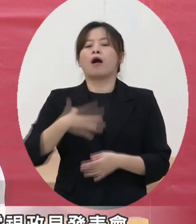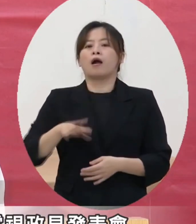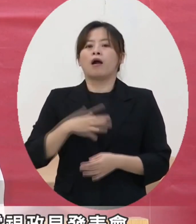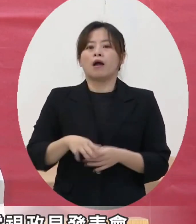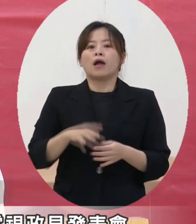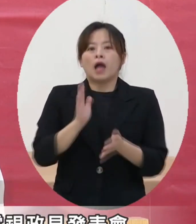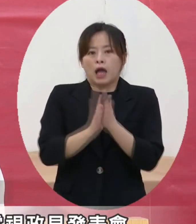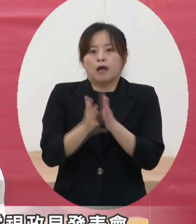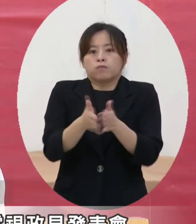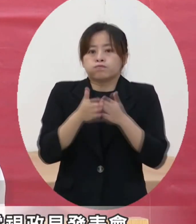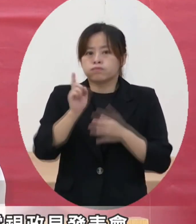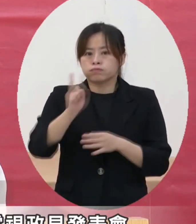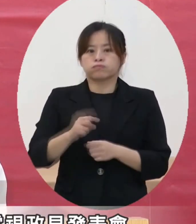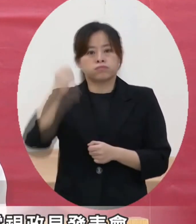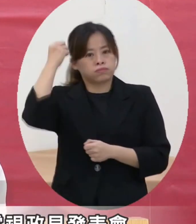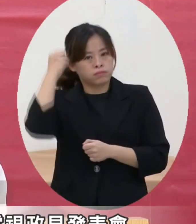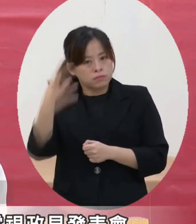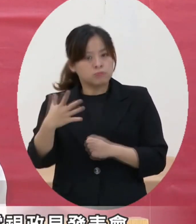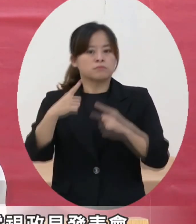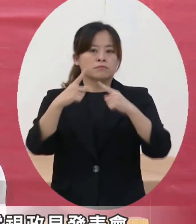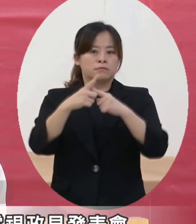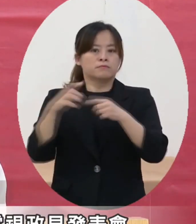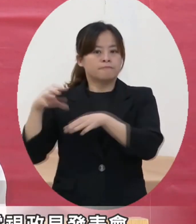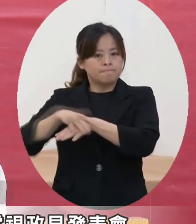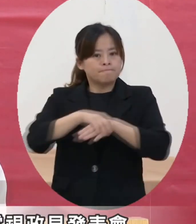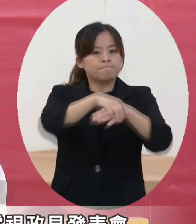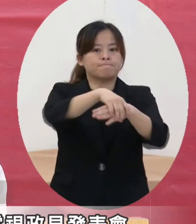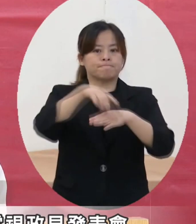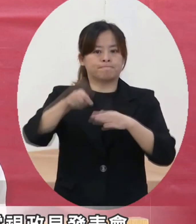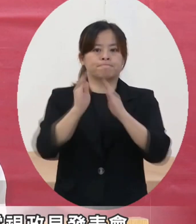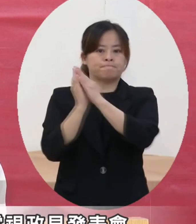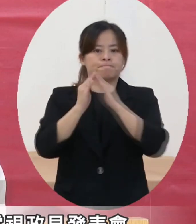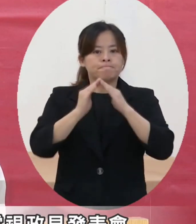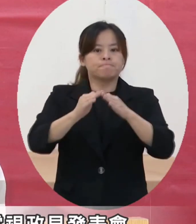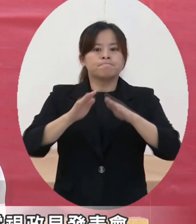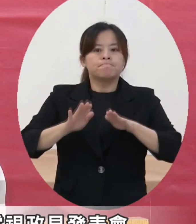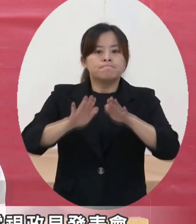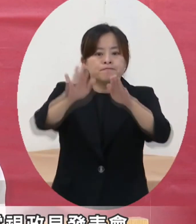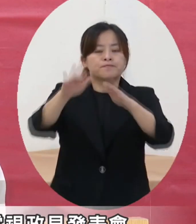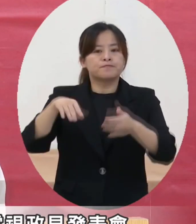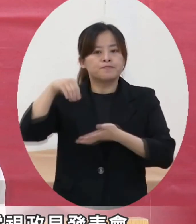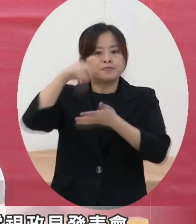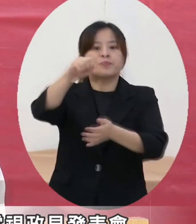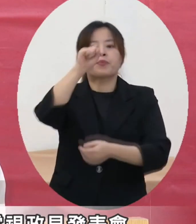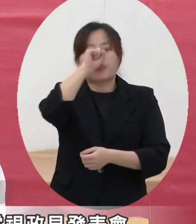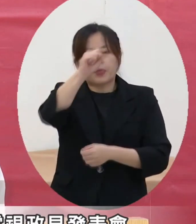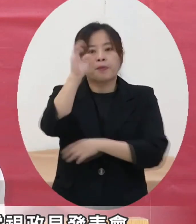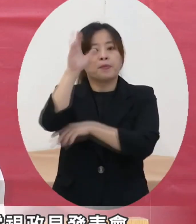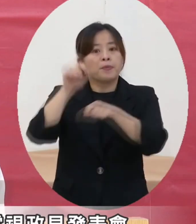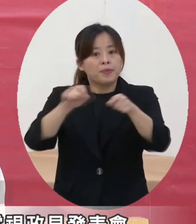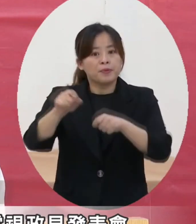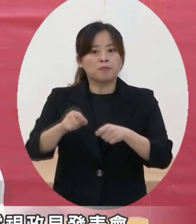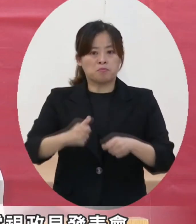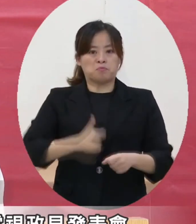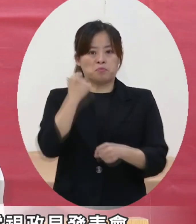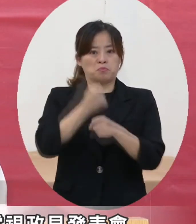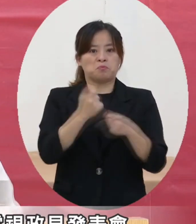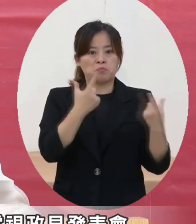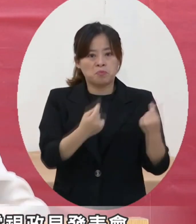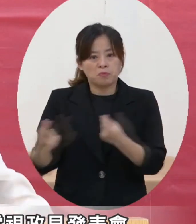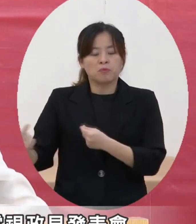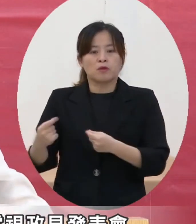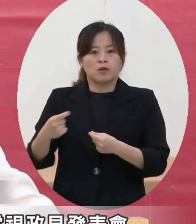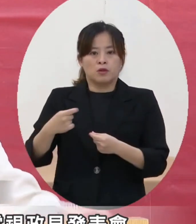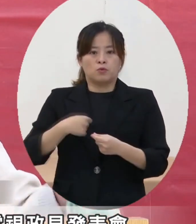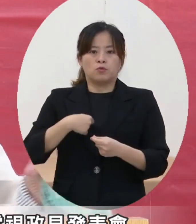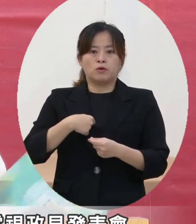到我们还是需要一个新的人来代理这个城市的发展，能够提出好的政见以及务实的做法。那我